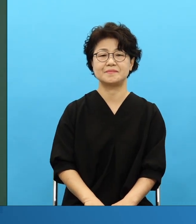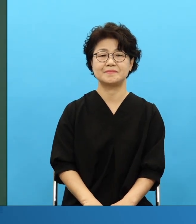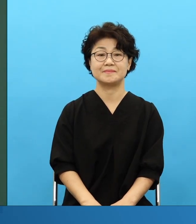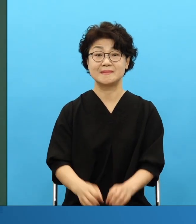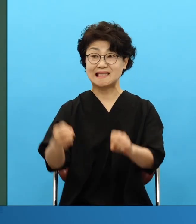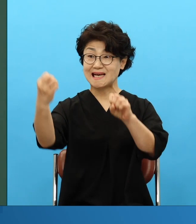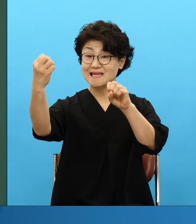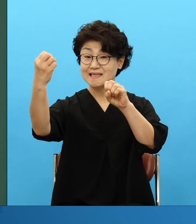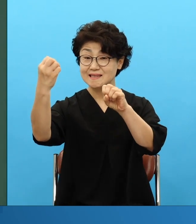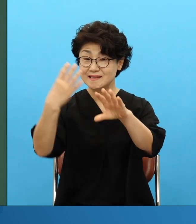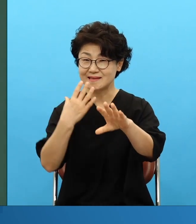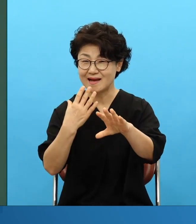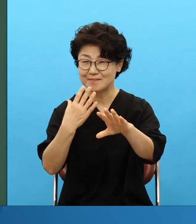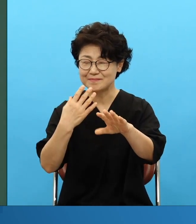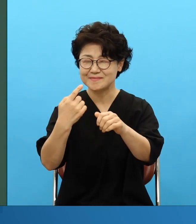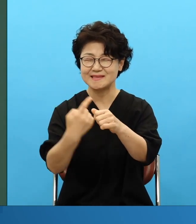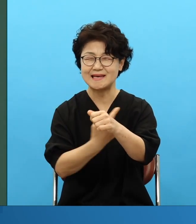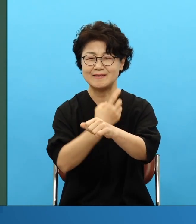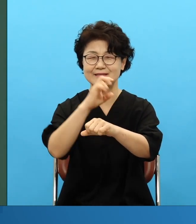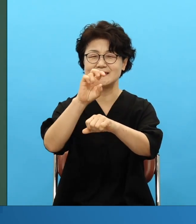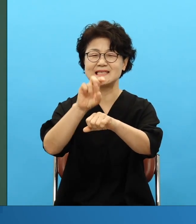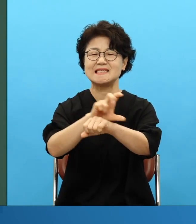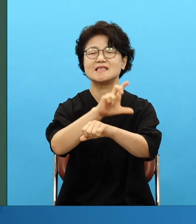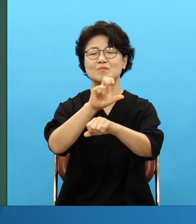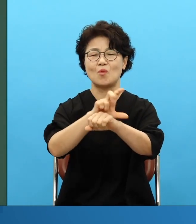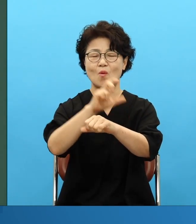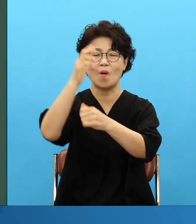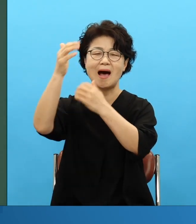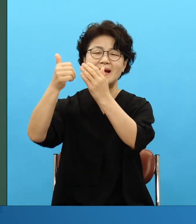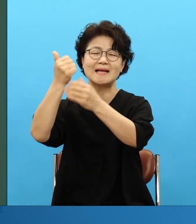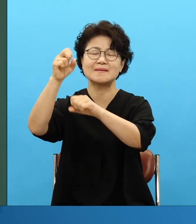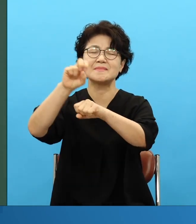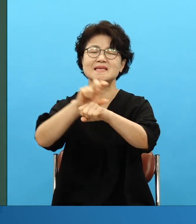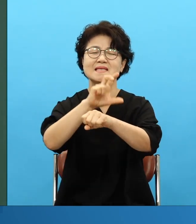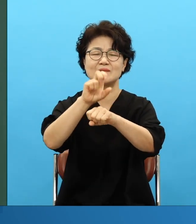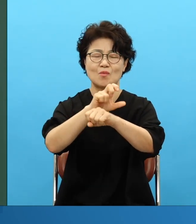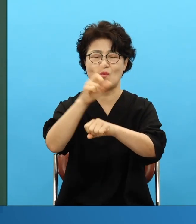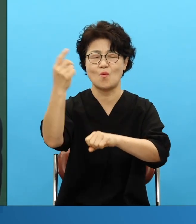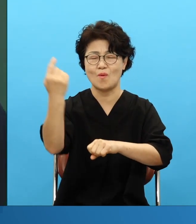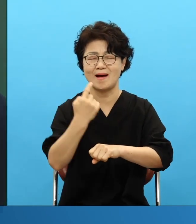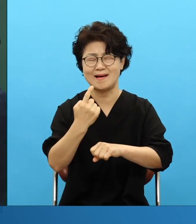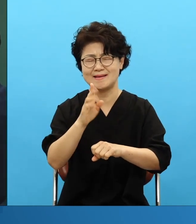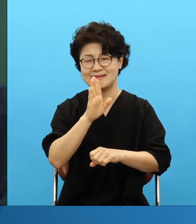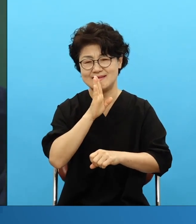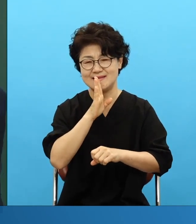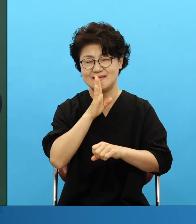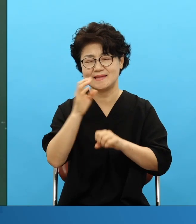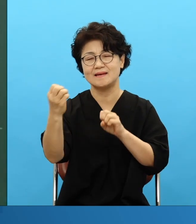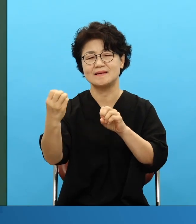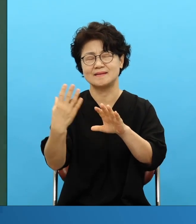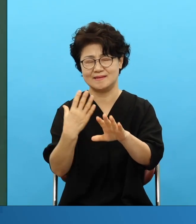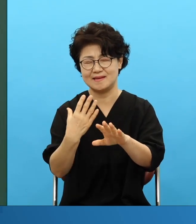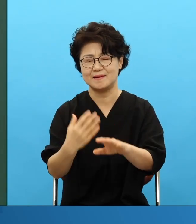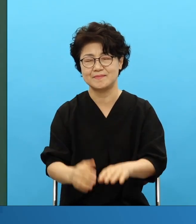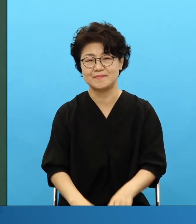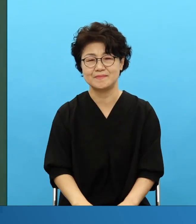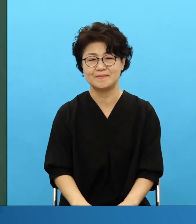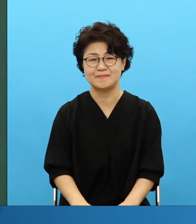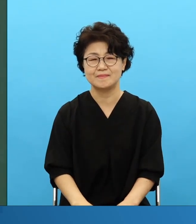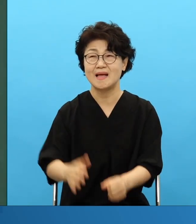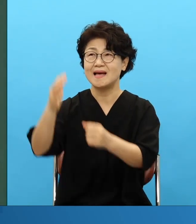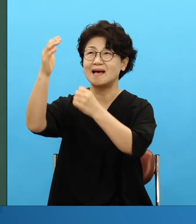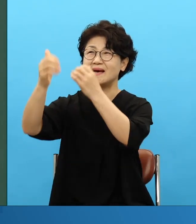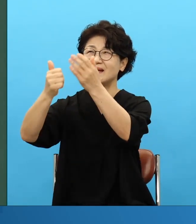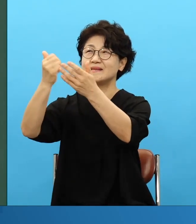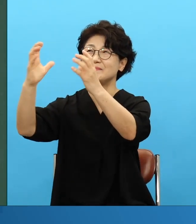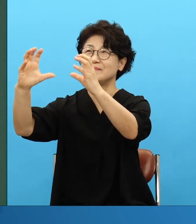이게 25입니다. And the answer that comes at that time is 25 이게 hours. 진짜 응답이죠. That is the true answer. 예, 하나님의 나라.